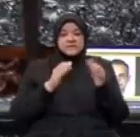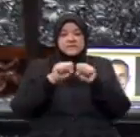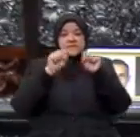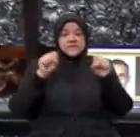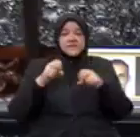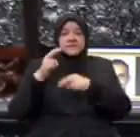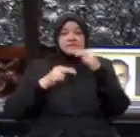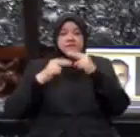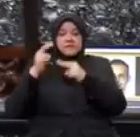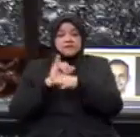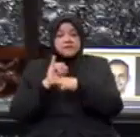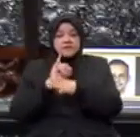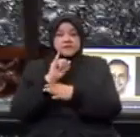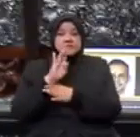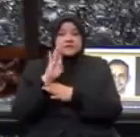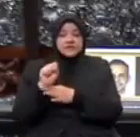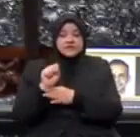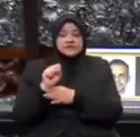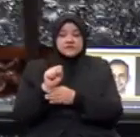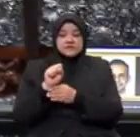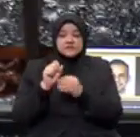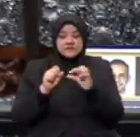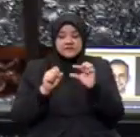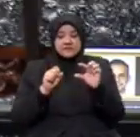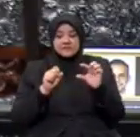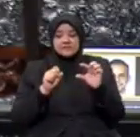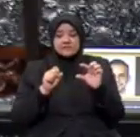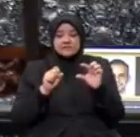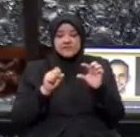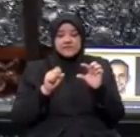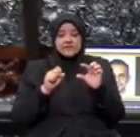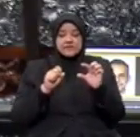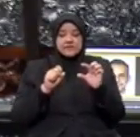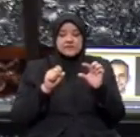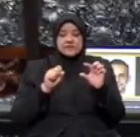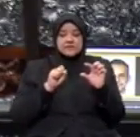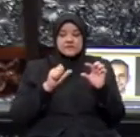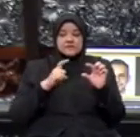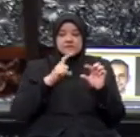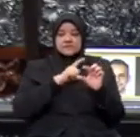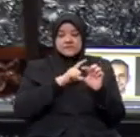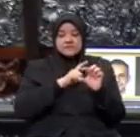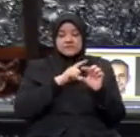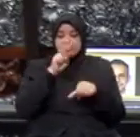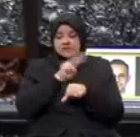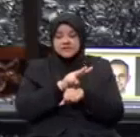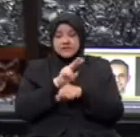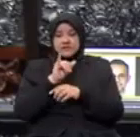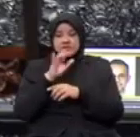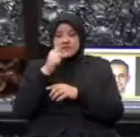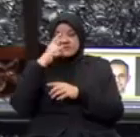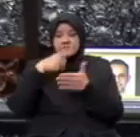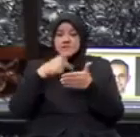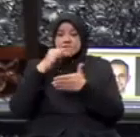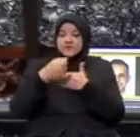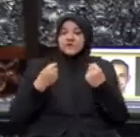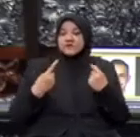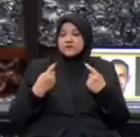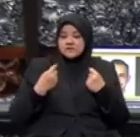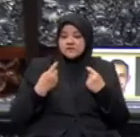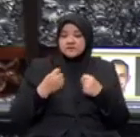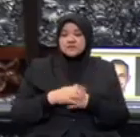sistem pembinaan berindustri IBS tebal, pekeliling pemantauan dan pelaksanaan IBS bagi projek